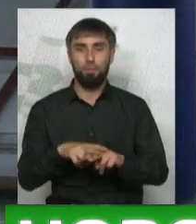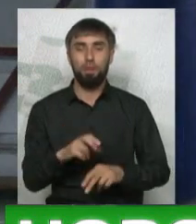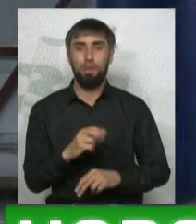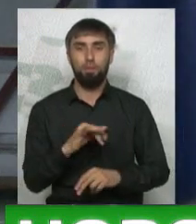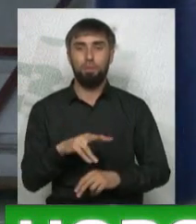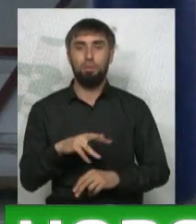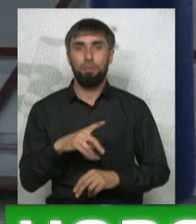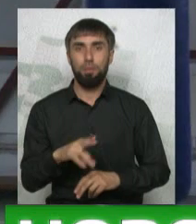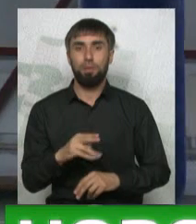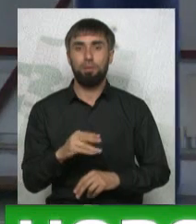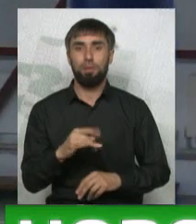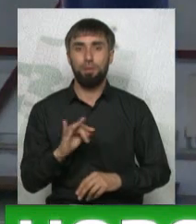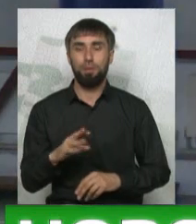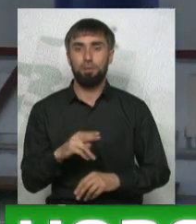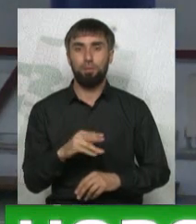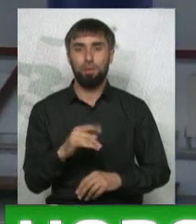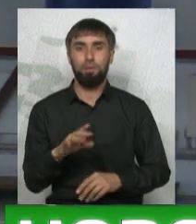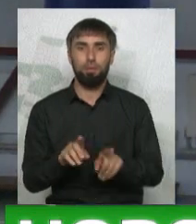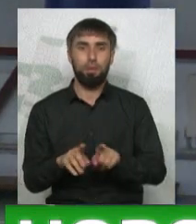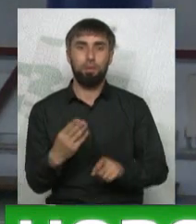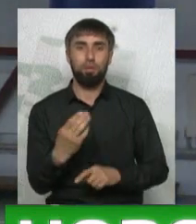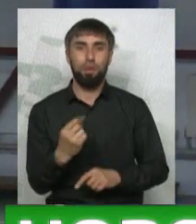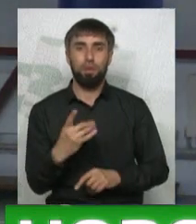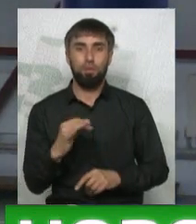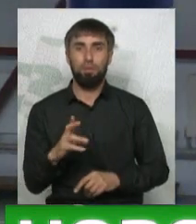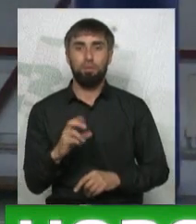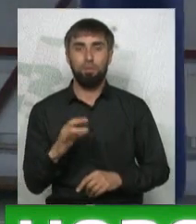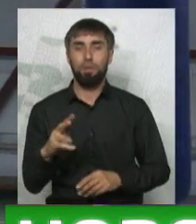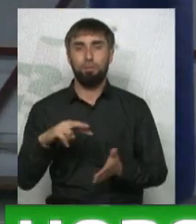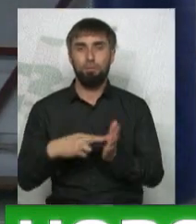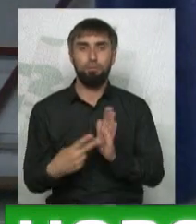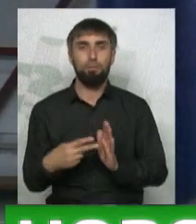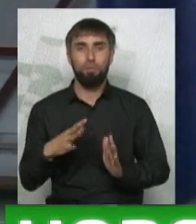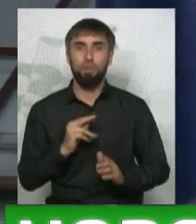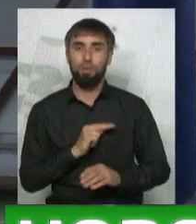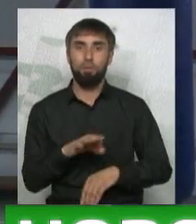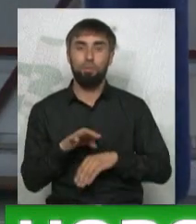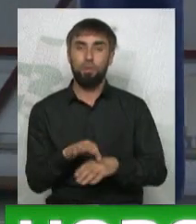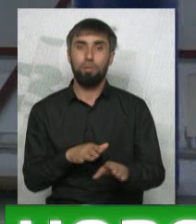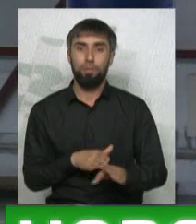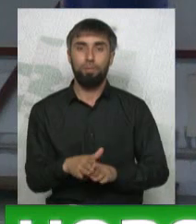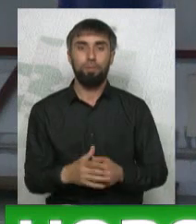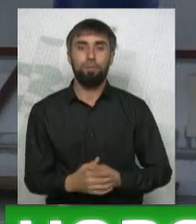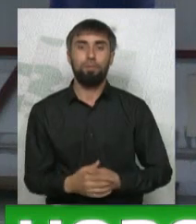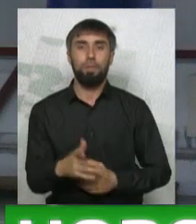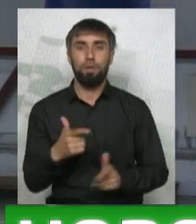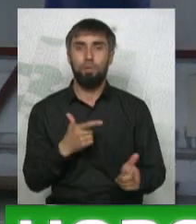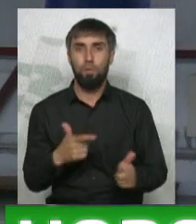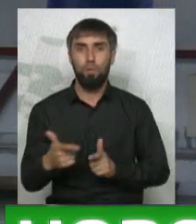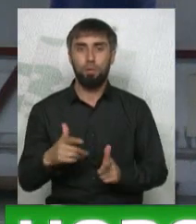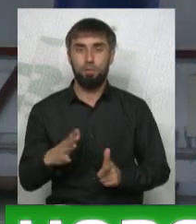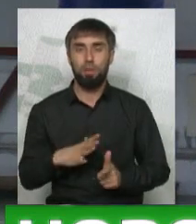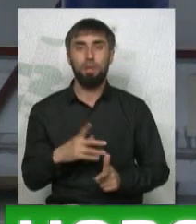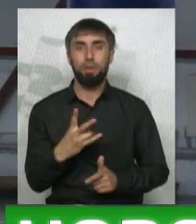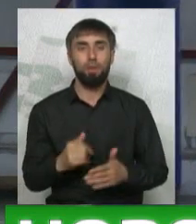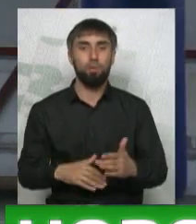обдумали Чандару, Беслан Шенхоев. Значит, тренер Сани, планы был полностью. Тремель, подготовка, Дерикан,